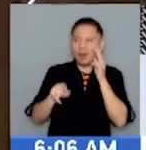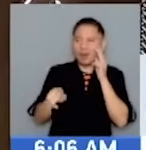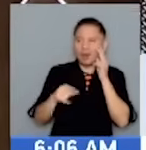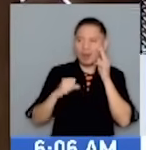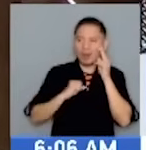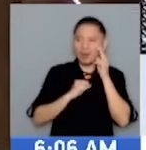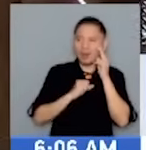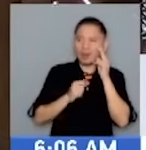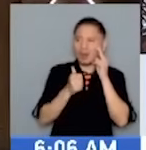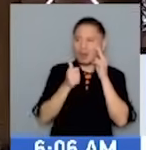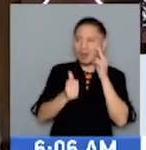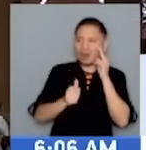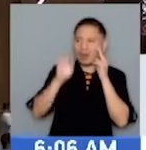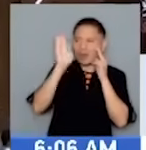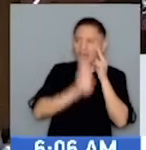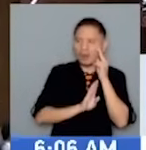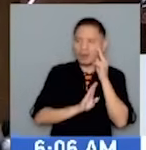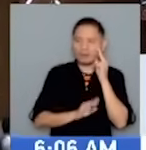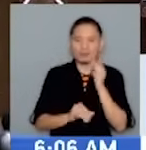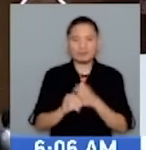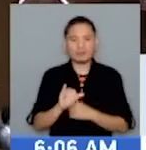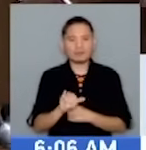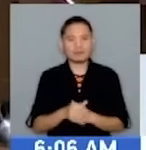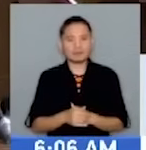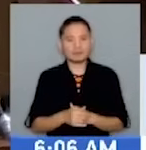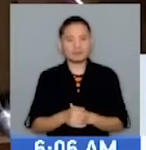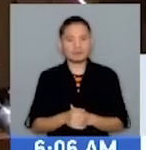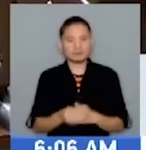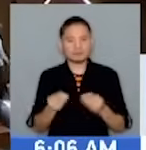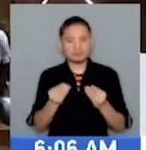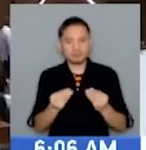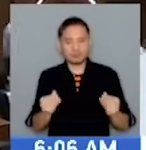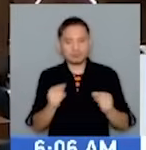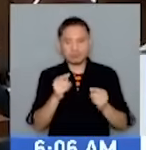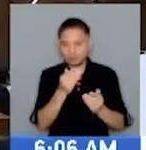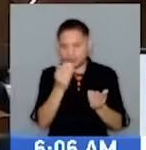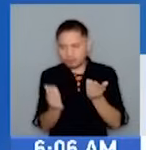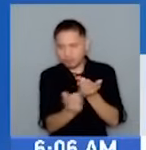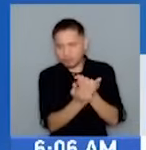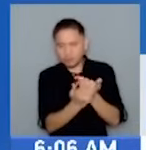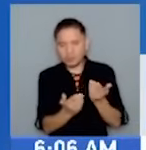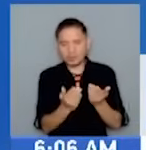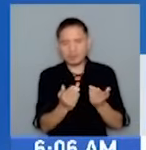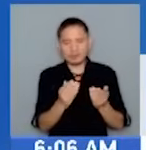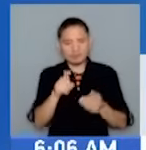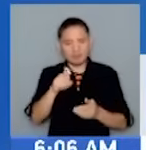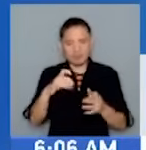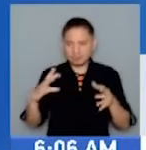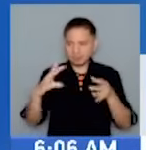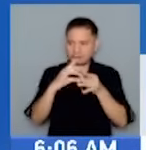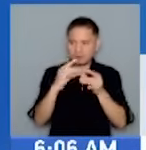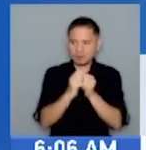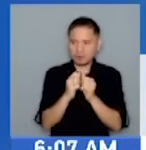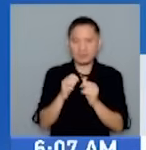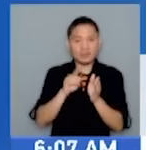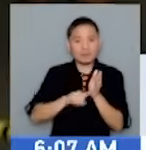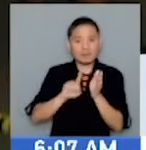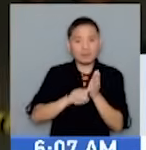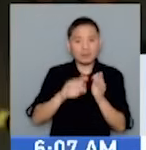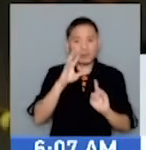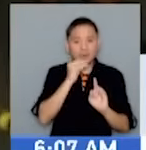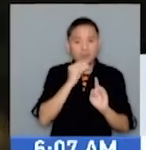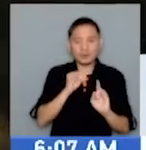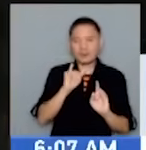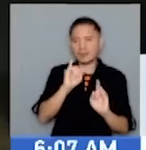Kamara, sinundan ng paghahain ng mga resolusyon na humihimok sa gobyerno ang makipagtulungan sa imbestigasyon ng International Criminal Court o